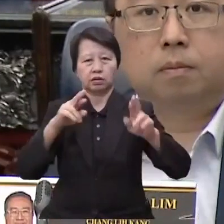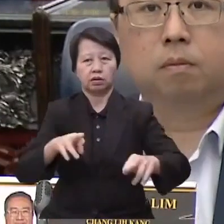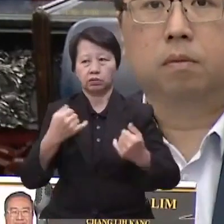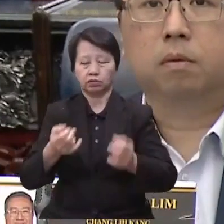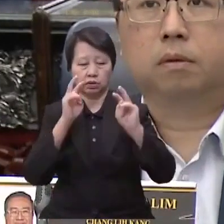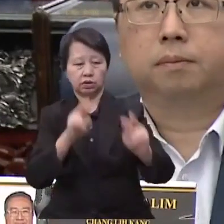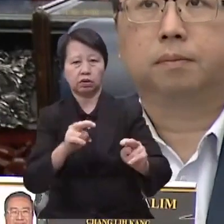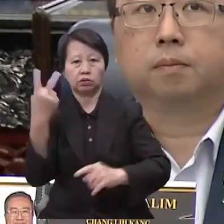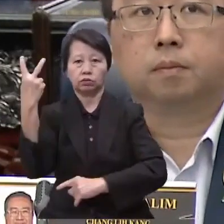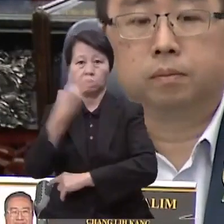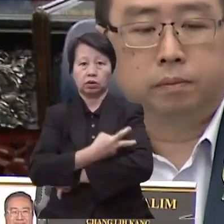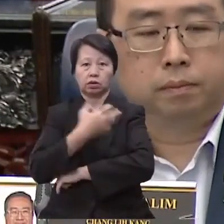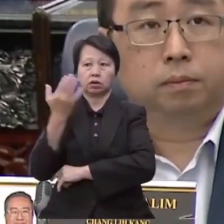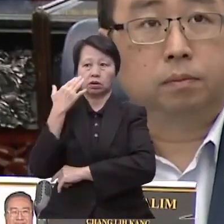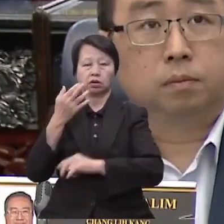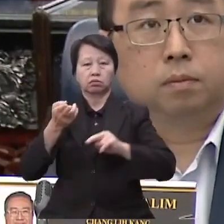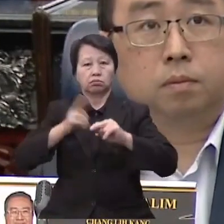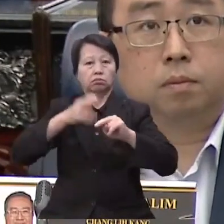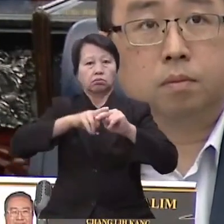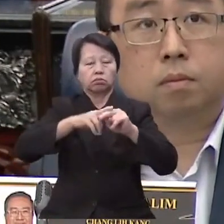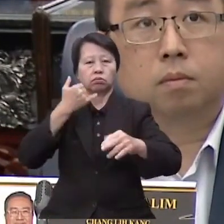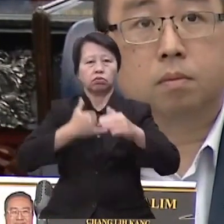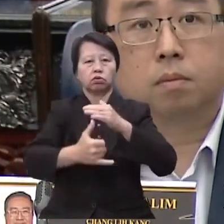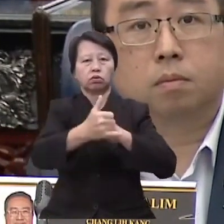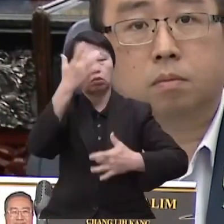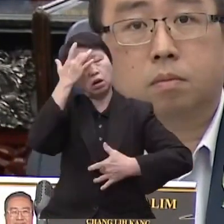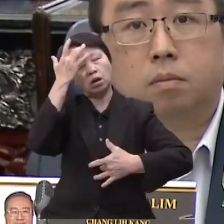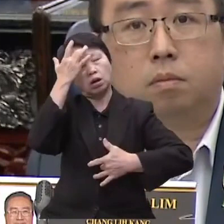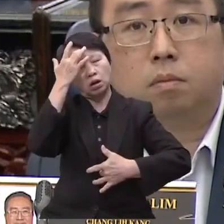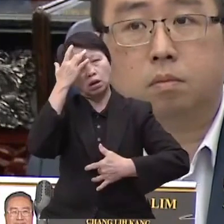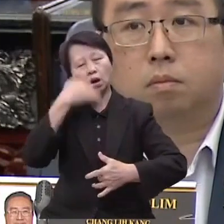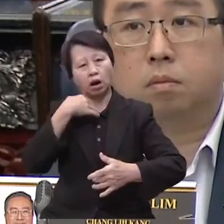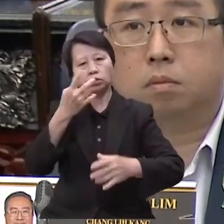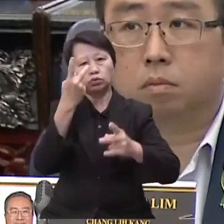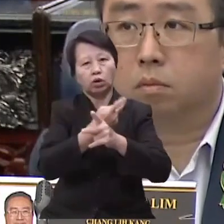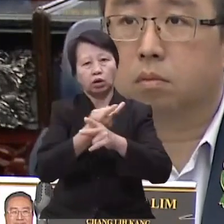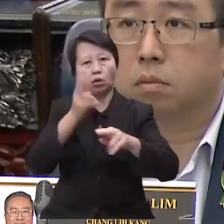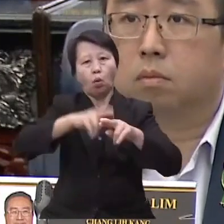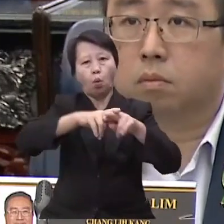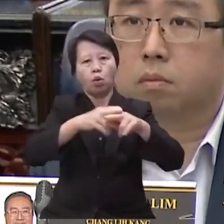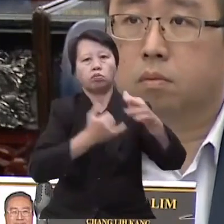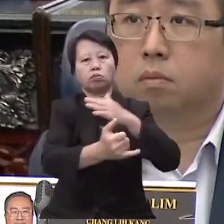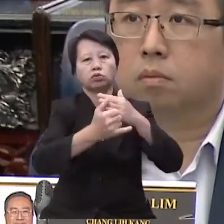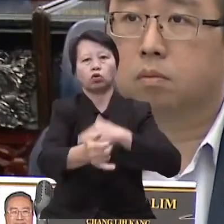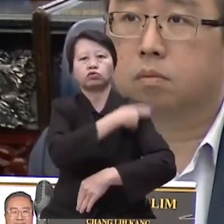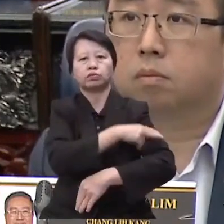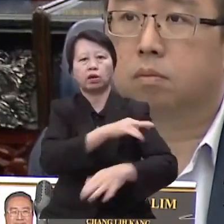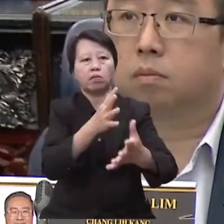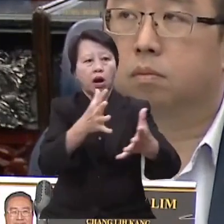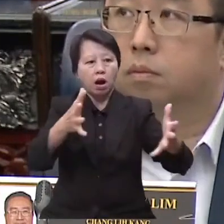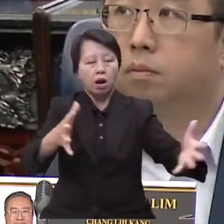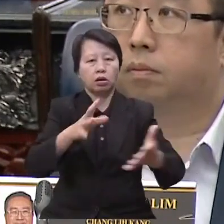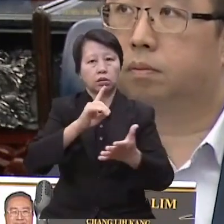lihat sebagaimana dua hari lepas peningkatan kemasukan pesakit-pesakit ada sampai dua kali ganda dalam musim